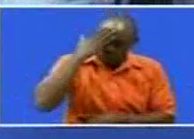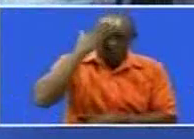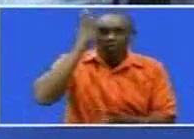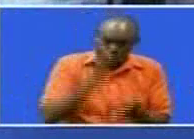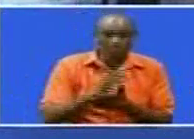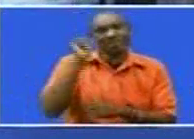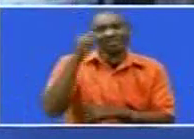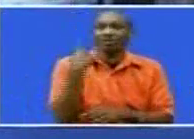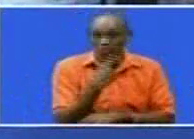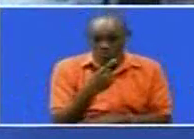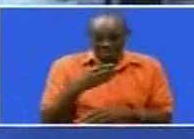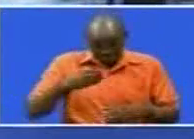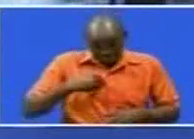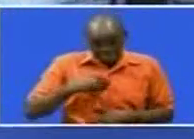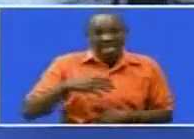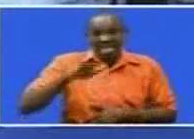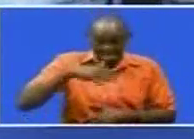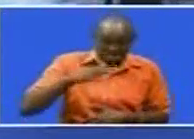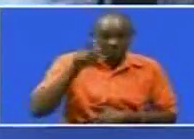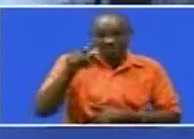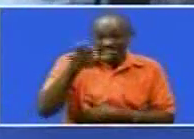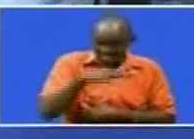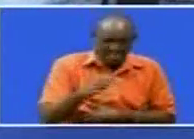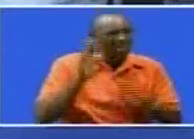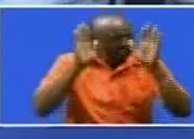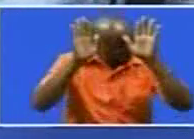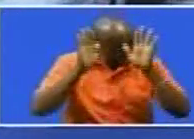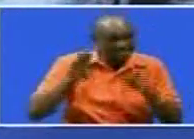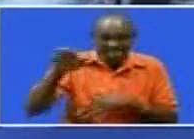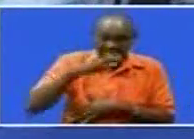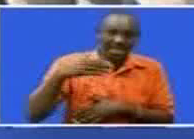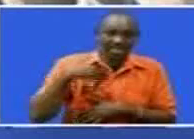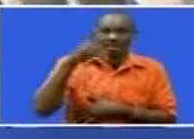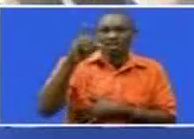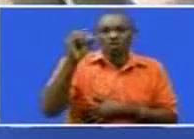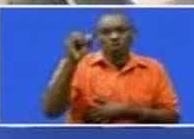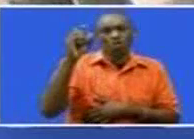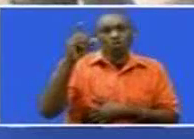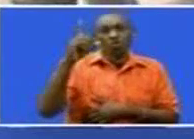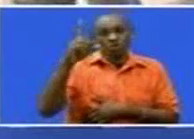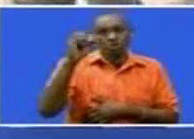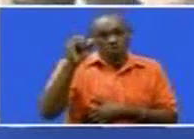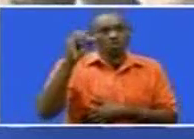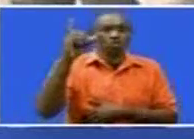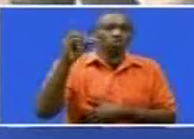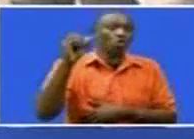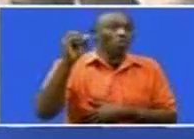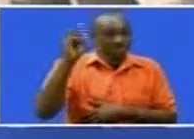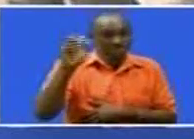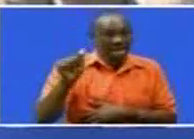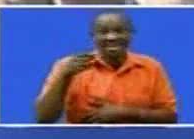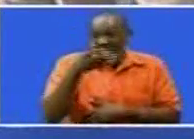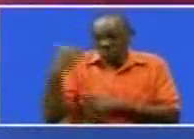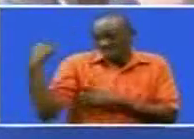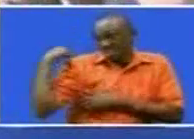tano, niko katika kituo cha Matias, moja ya vituo muhimu zaidi katika manispaa ya Dodoma, ambako uchaguzi, ikiwa unaweza kuona nyuma yangu, ni